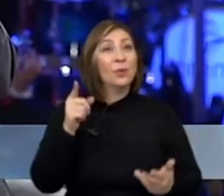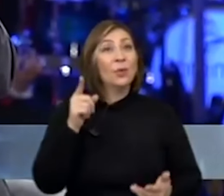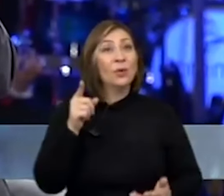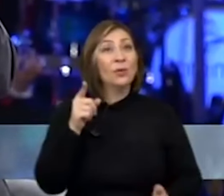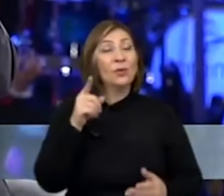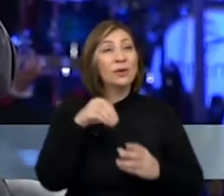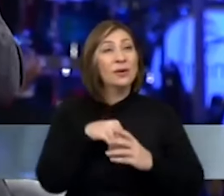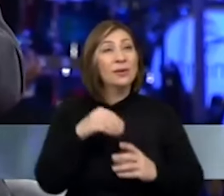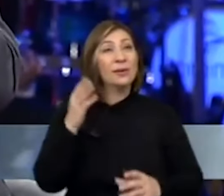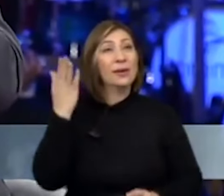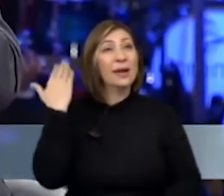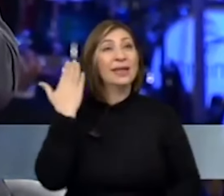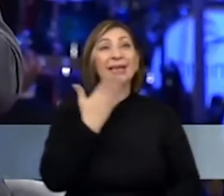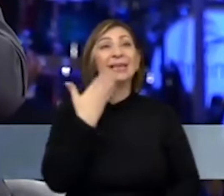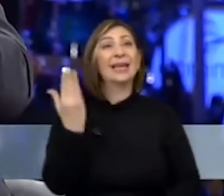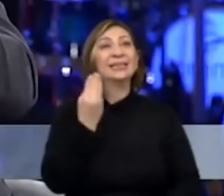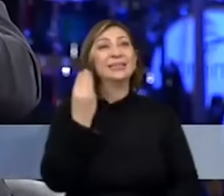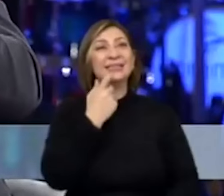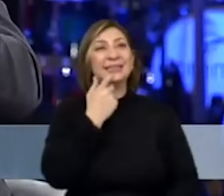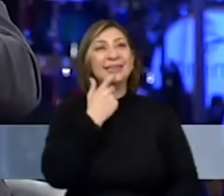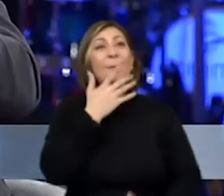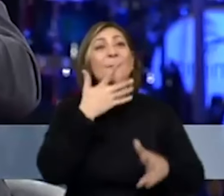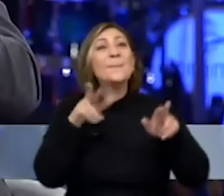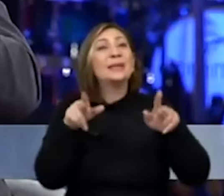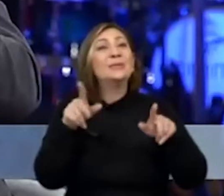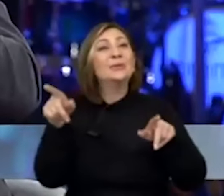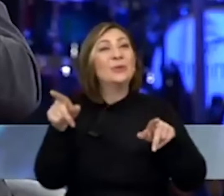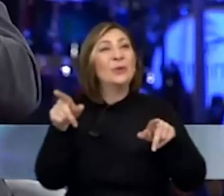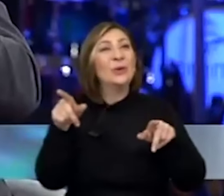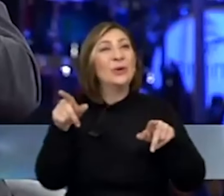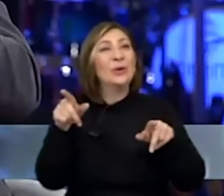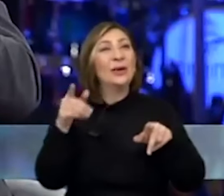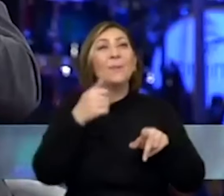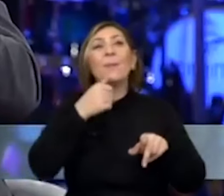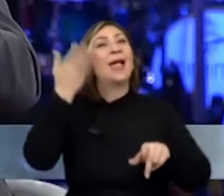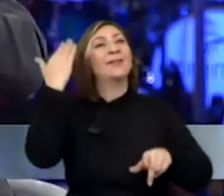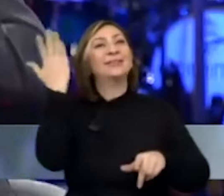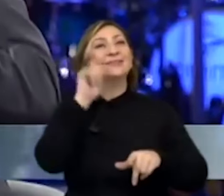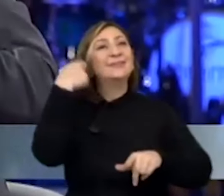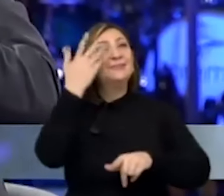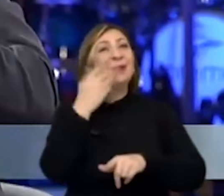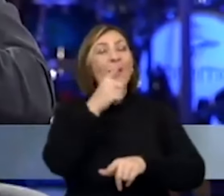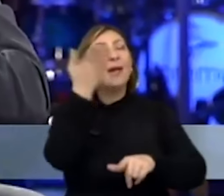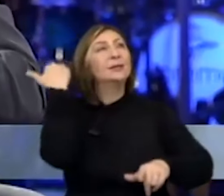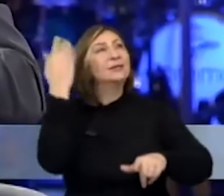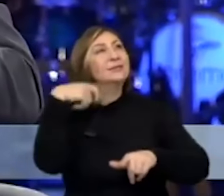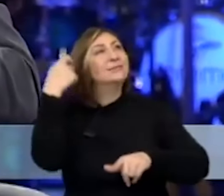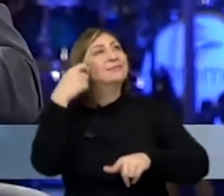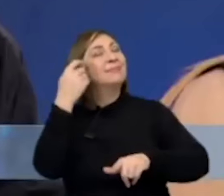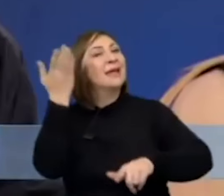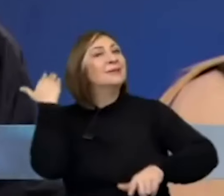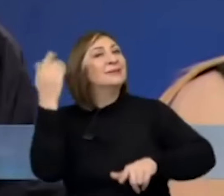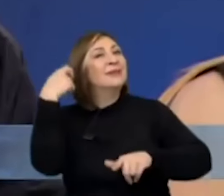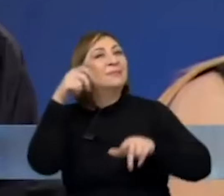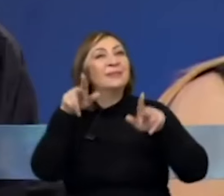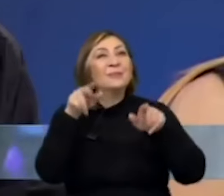için şey diyor, eski gençlik yıllarının, babamın gençlik yıllarının aktörlerine benziyormuş. Bu çocuk geleceğin aktörlerinden diyor.